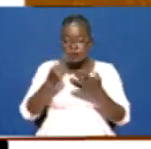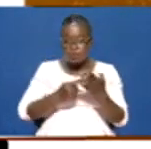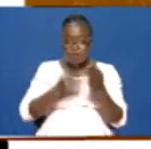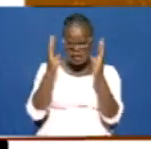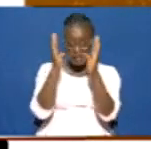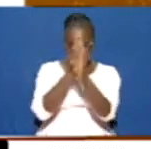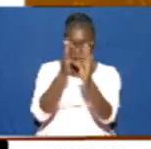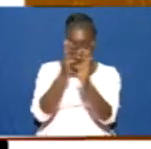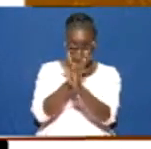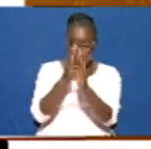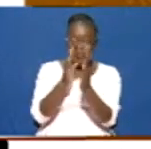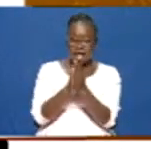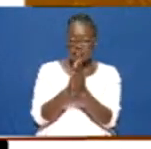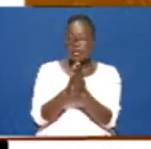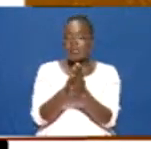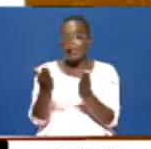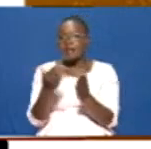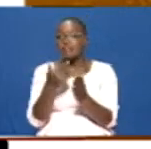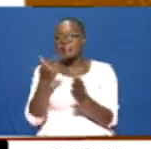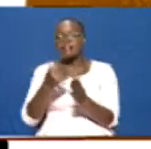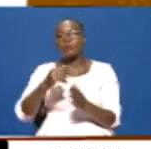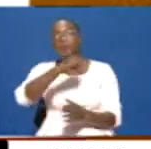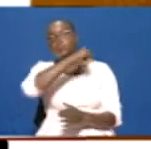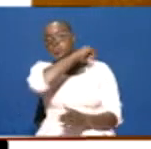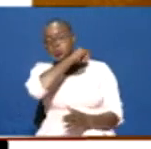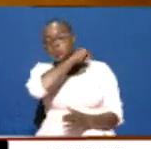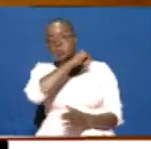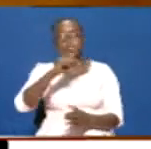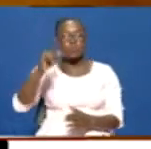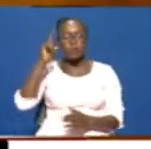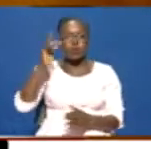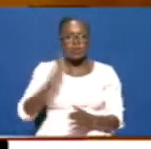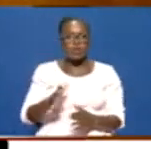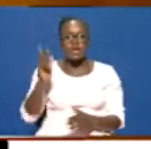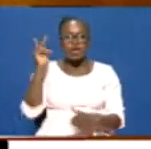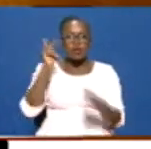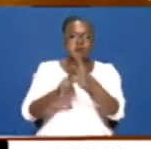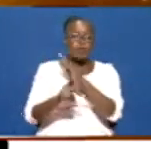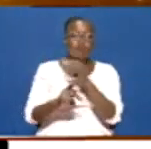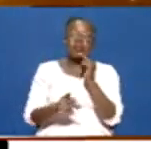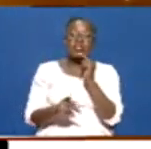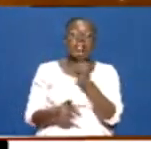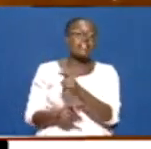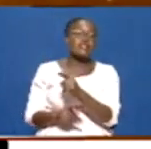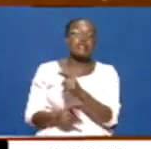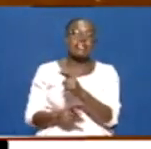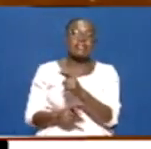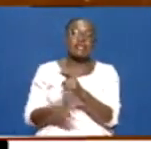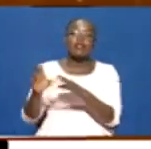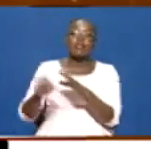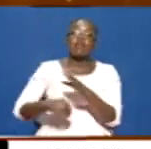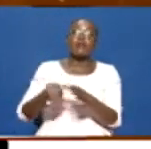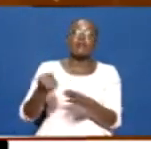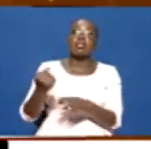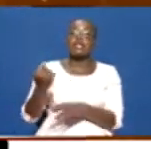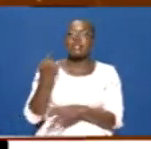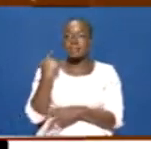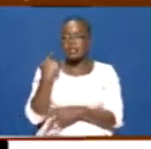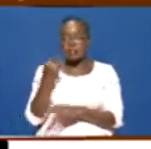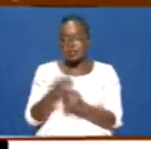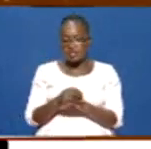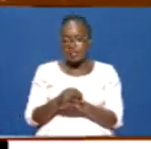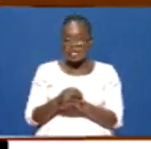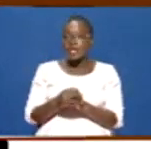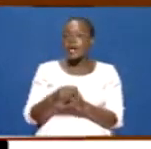makundi ya wanaharakati kudai alitekwa nyara pamoja na wakili Profesa Hassan Nadwa aliyepatikana hapo jana. Bwire ni miongoni mwa